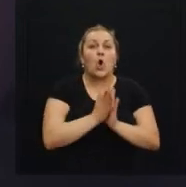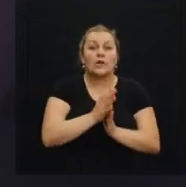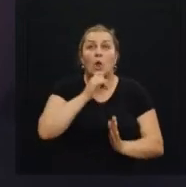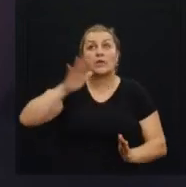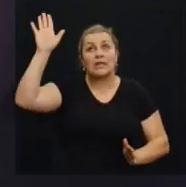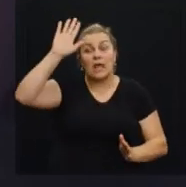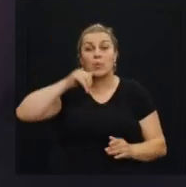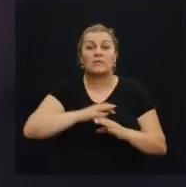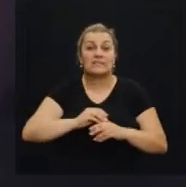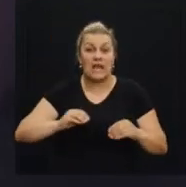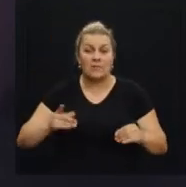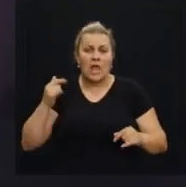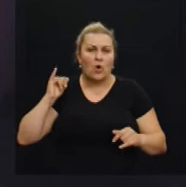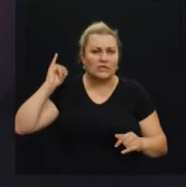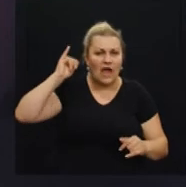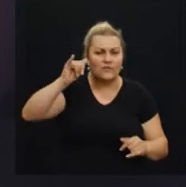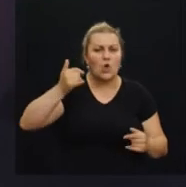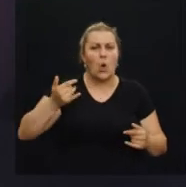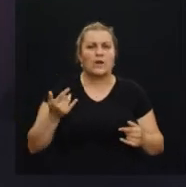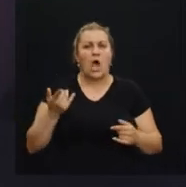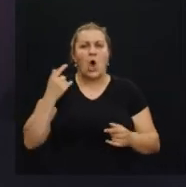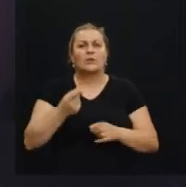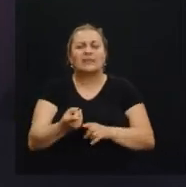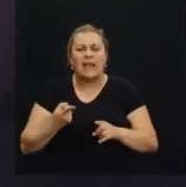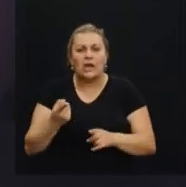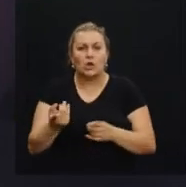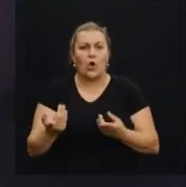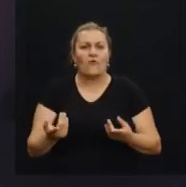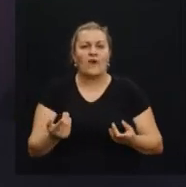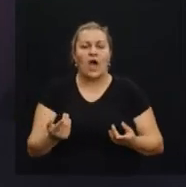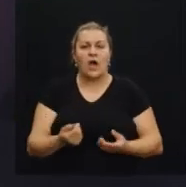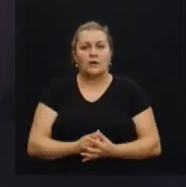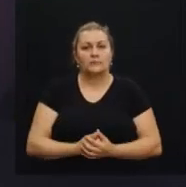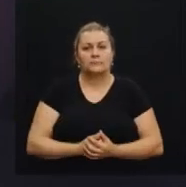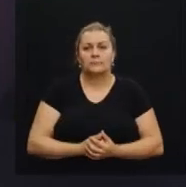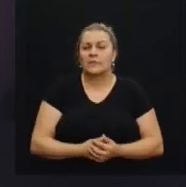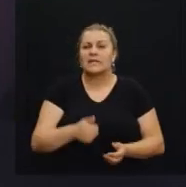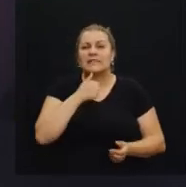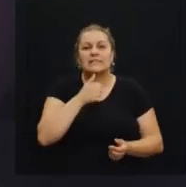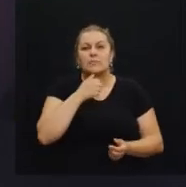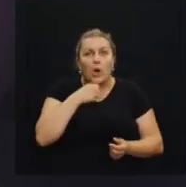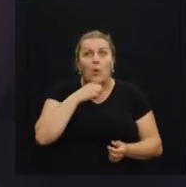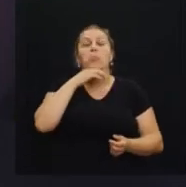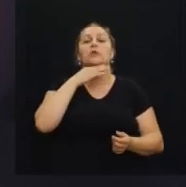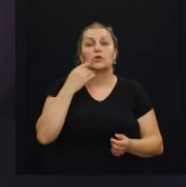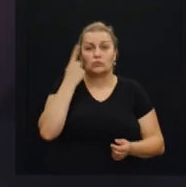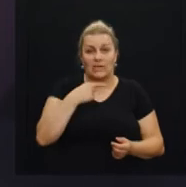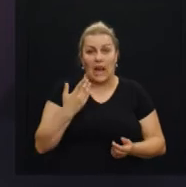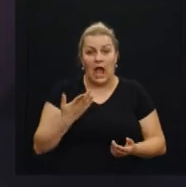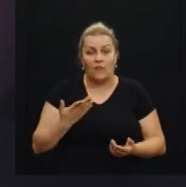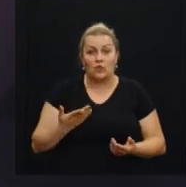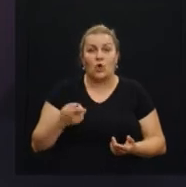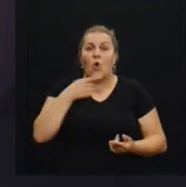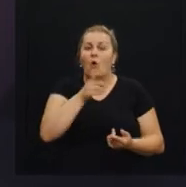zemlja. Od aviona, od tenkova sa Žarkovice, ono, nisi mogla glavu podigni.